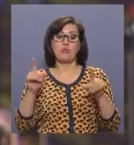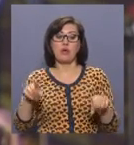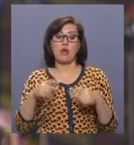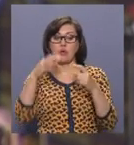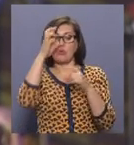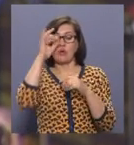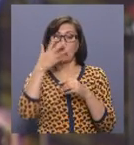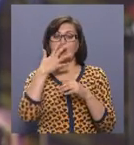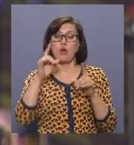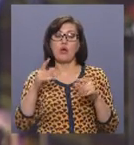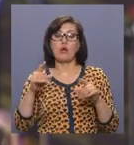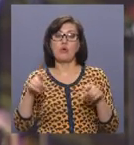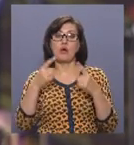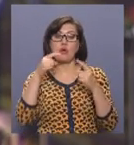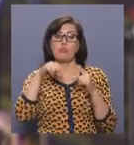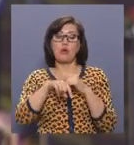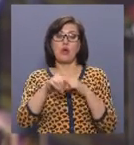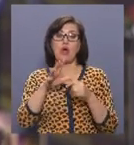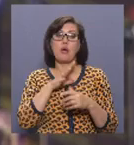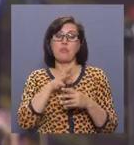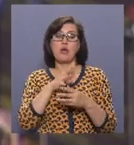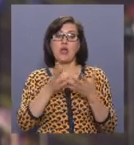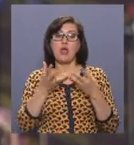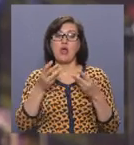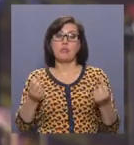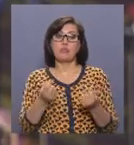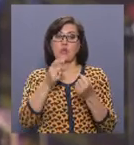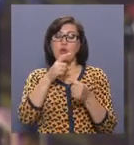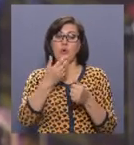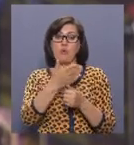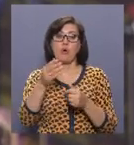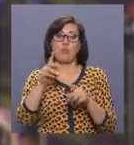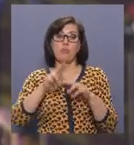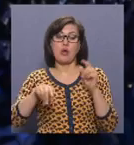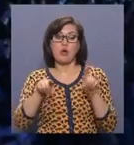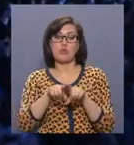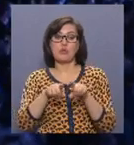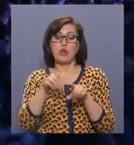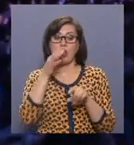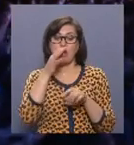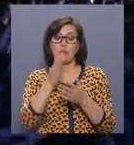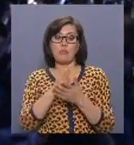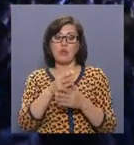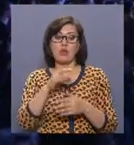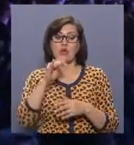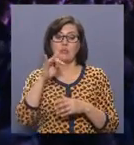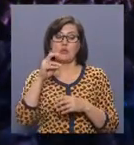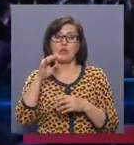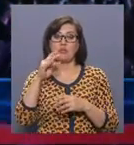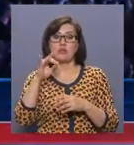елдің ұлттық рухани тамырын нәр алмаса, ол адасуға бастайды деп атап өткен еді. The Spirit of